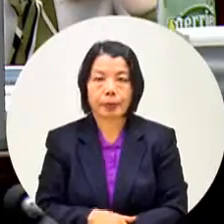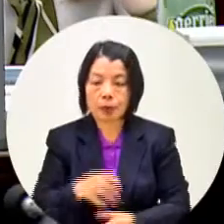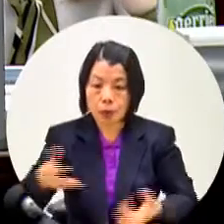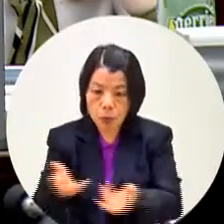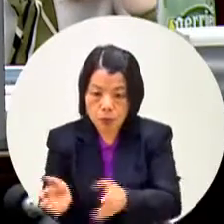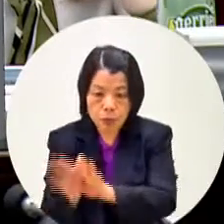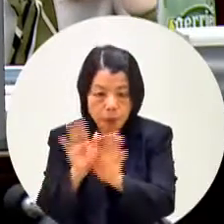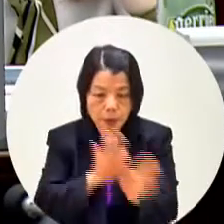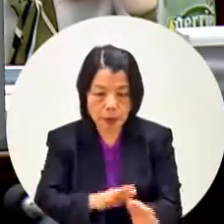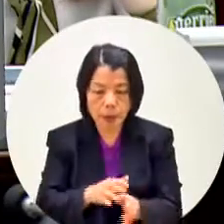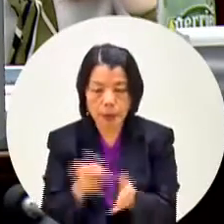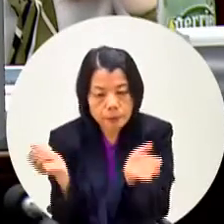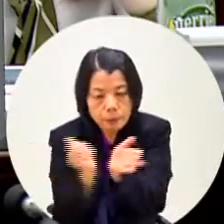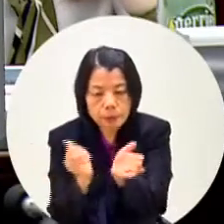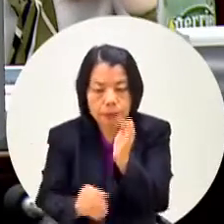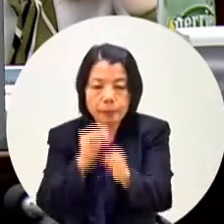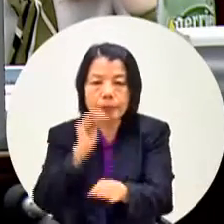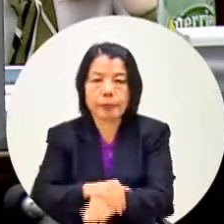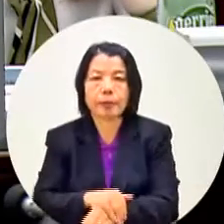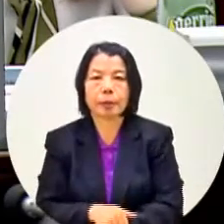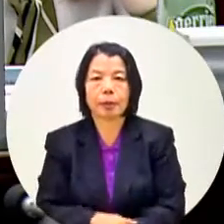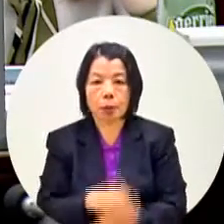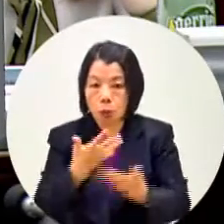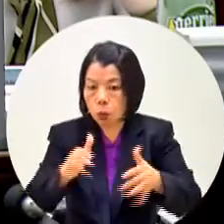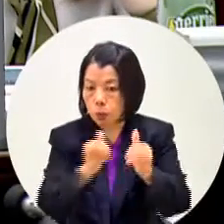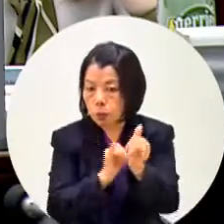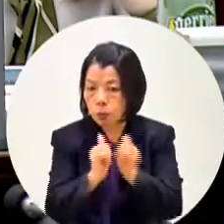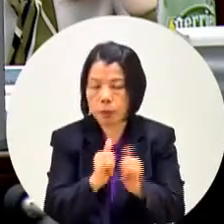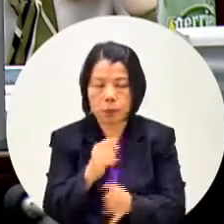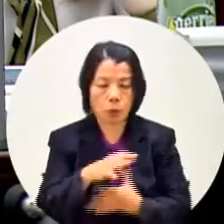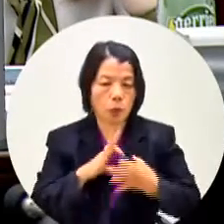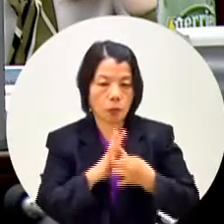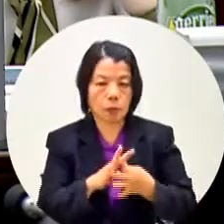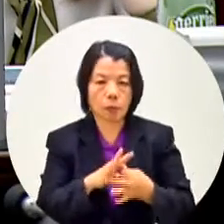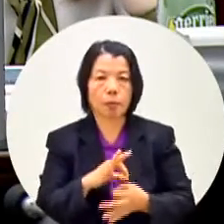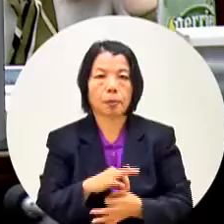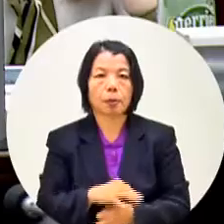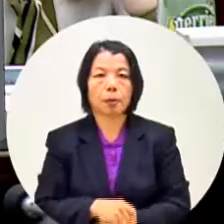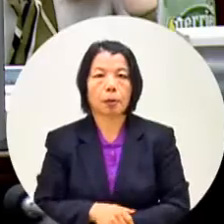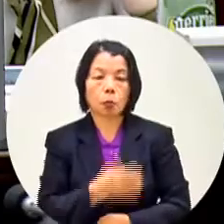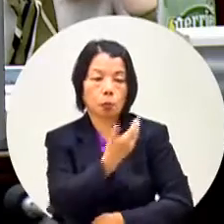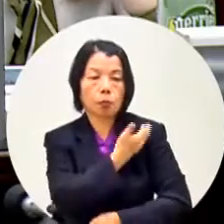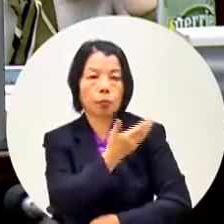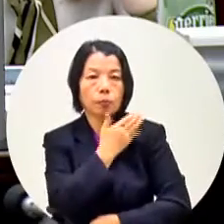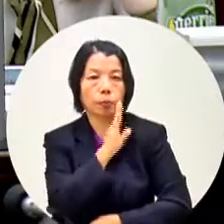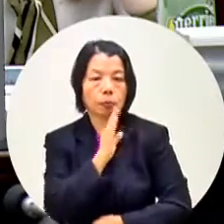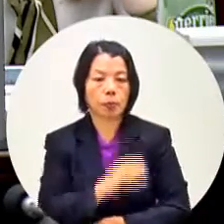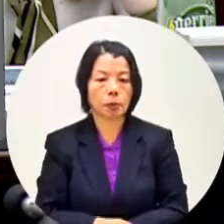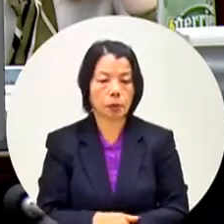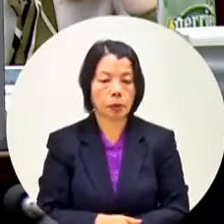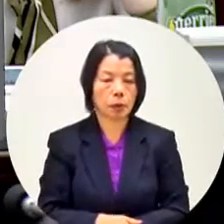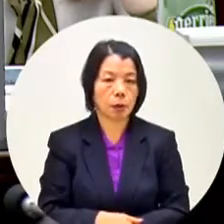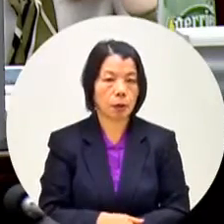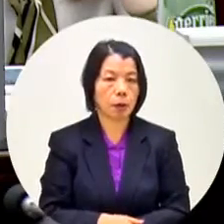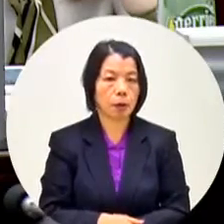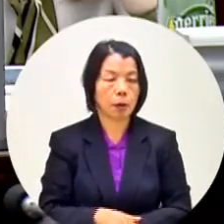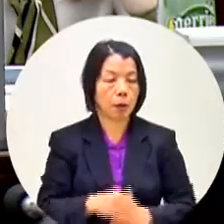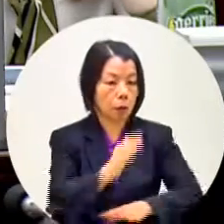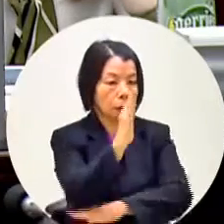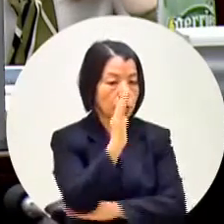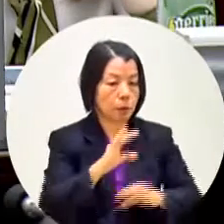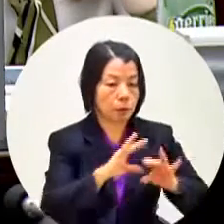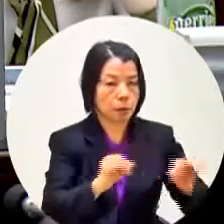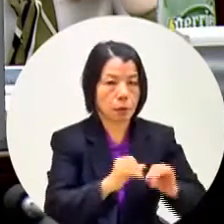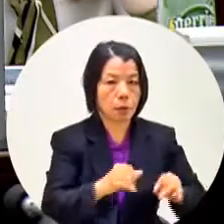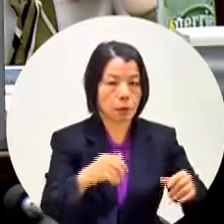那道路好，那个我们的重划区在一边在整地的时候，那我们新兴市场的